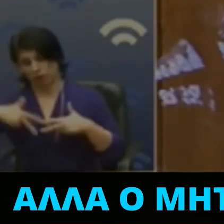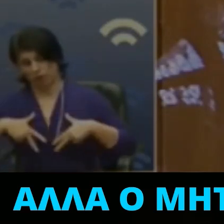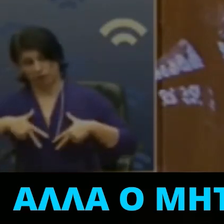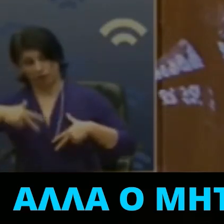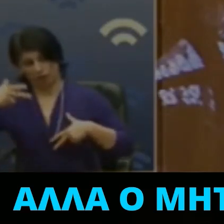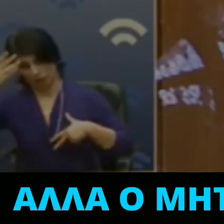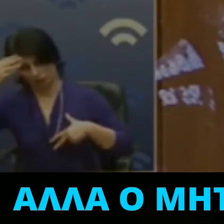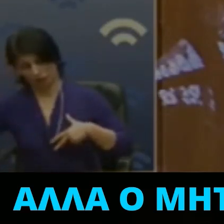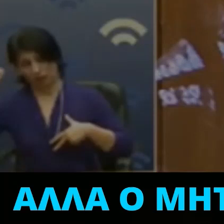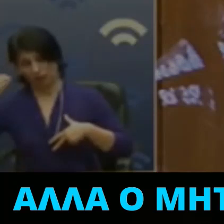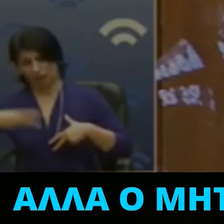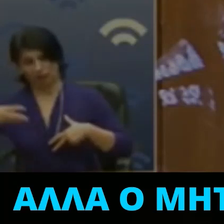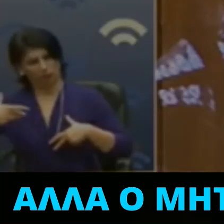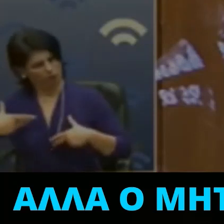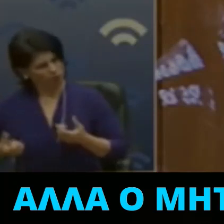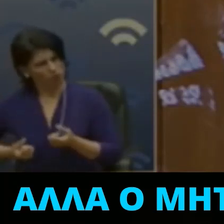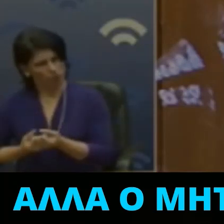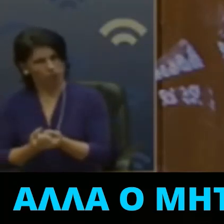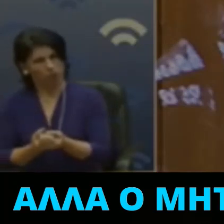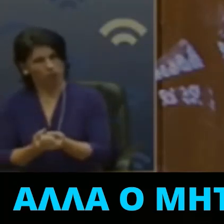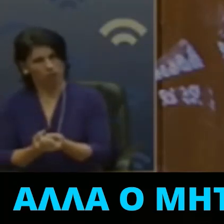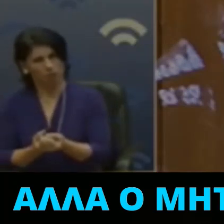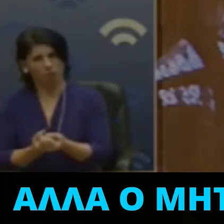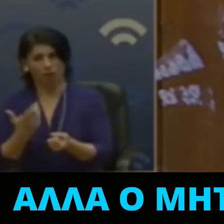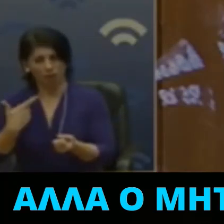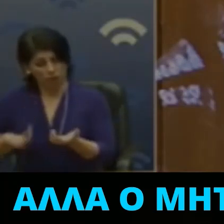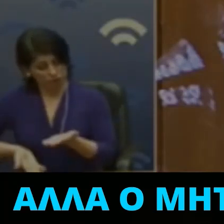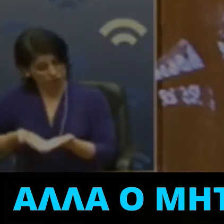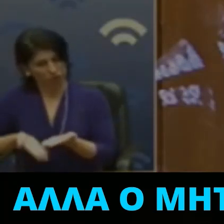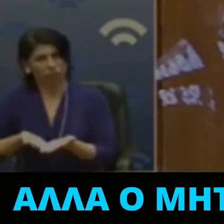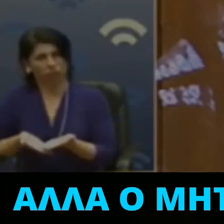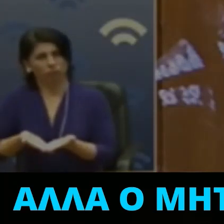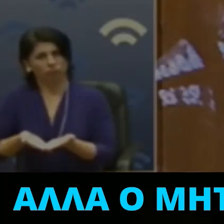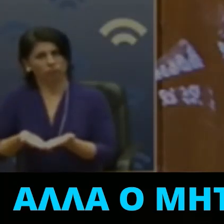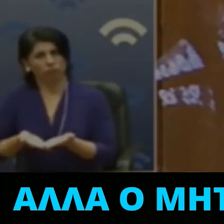και εμείς το στηρίξαμε και αν μη τι άλλο το διευκολύναμε απροποιώντας κι άλλο